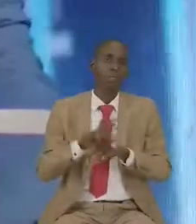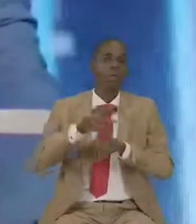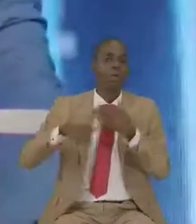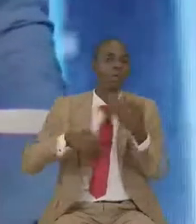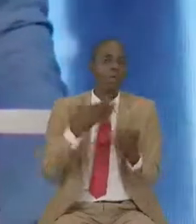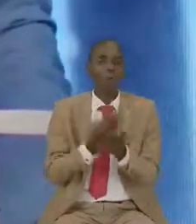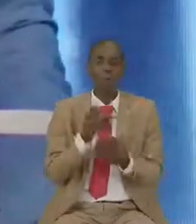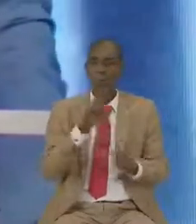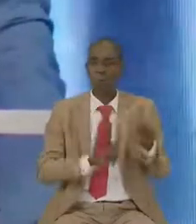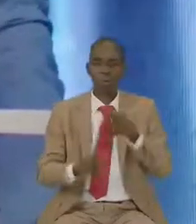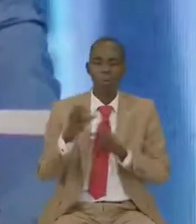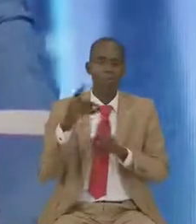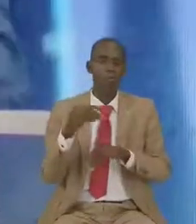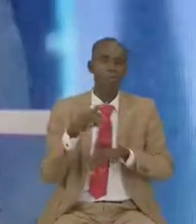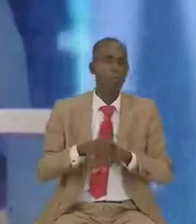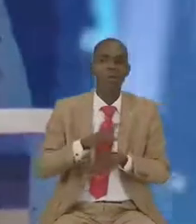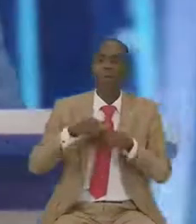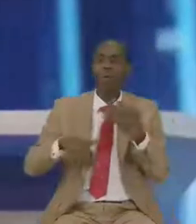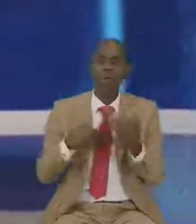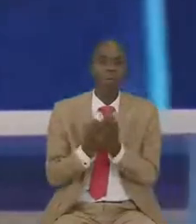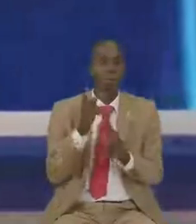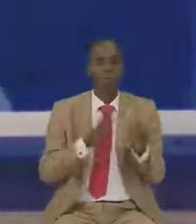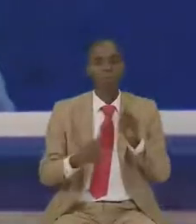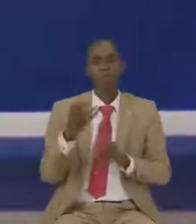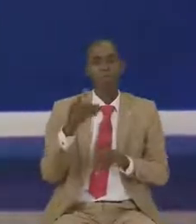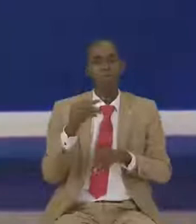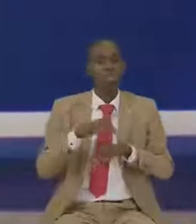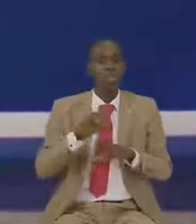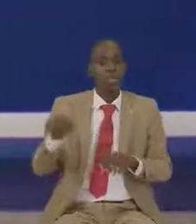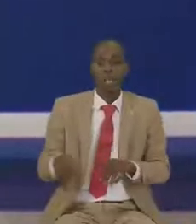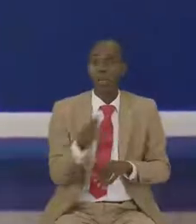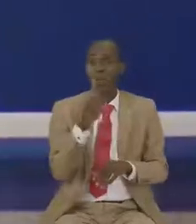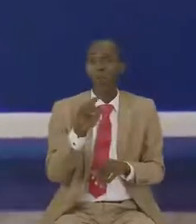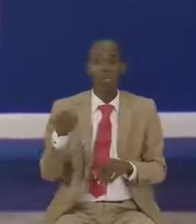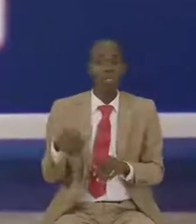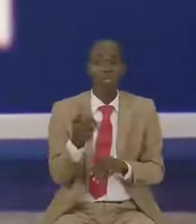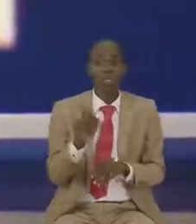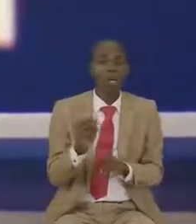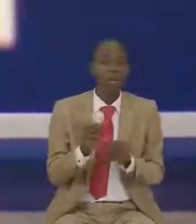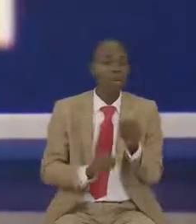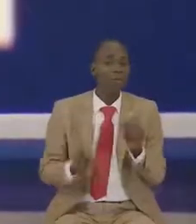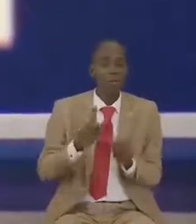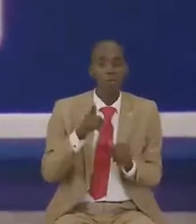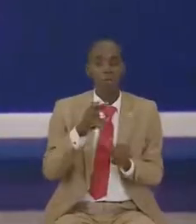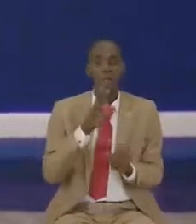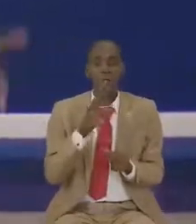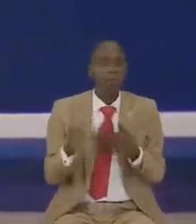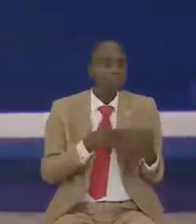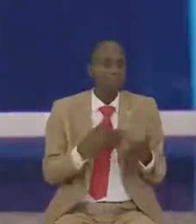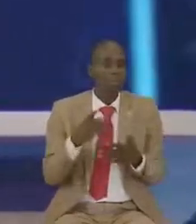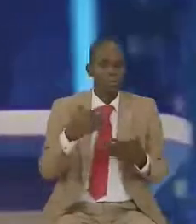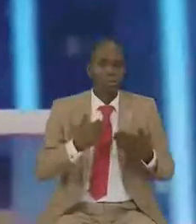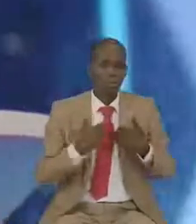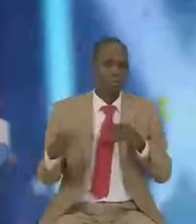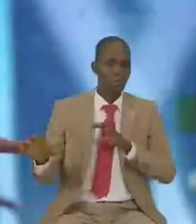qui êtes aux extrémités de la terre. Vous tous qui êtes aux extrémités de la terre. Partout où vous vous